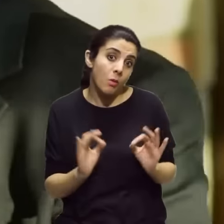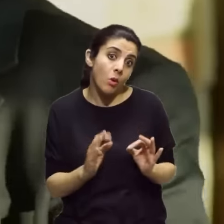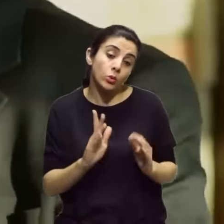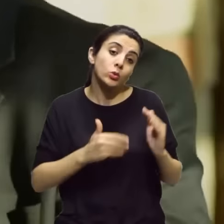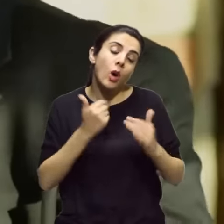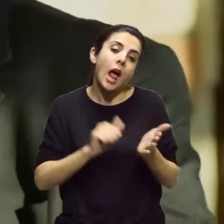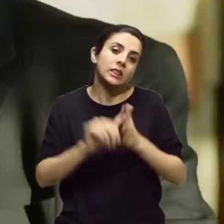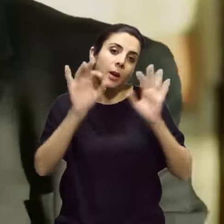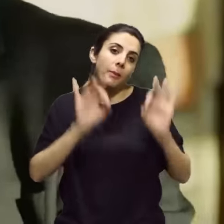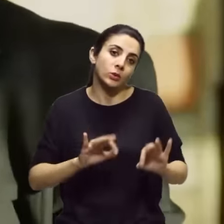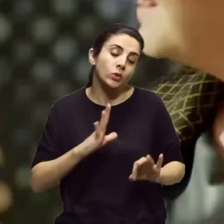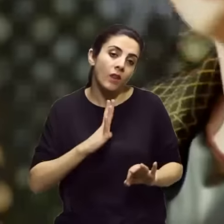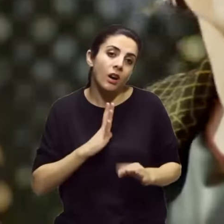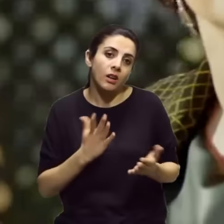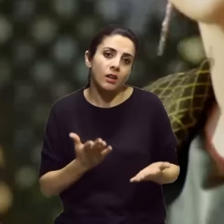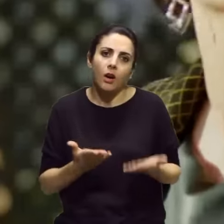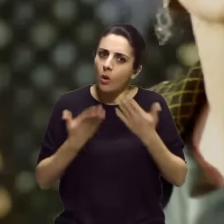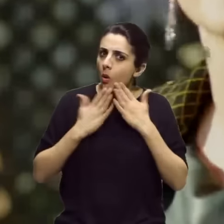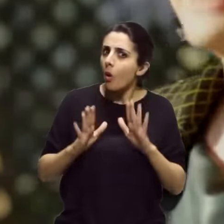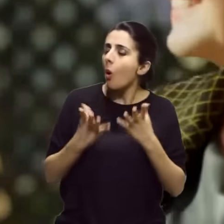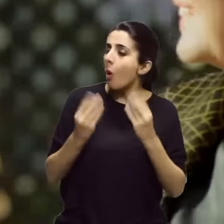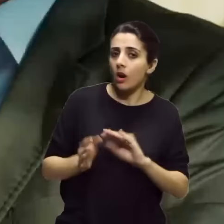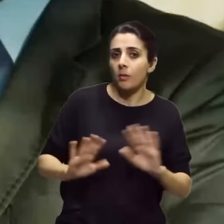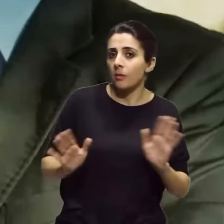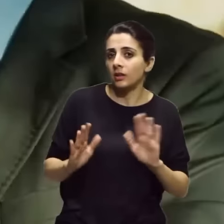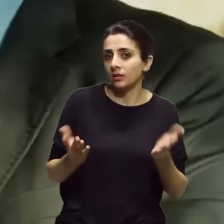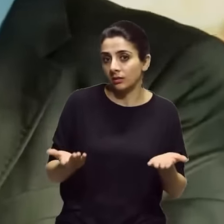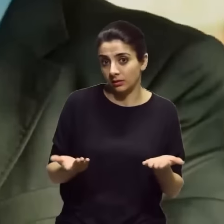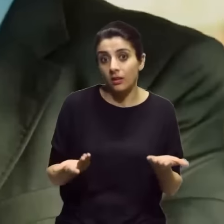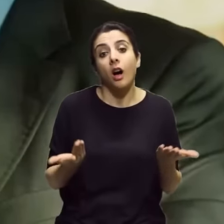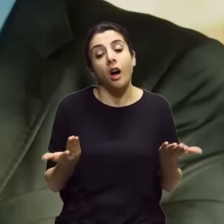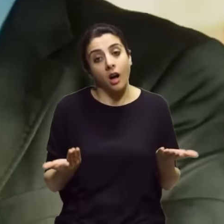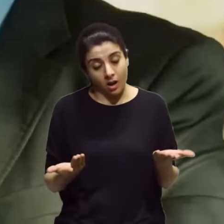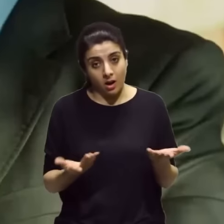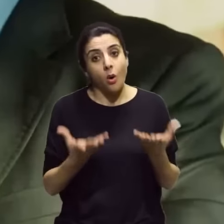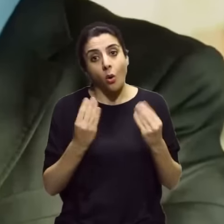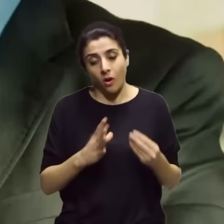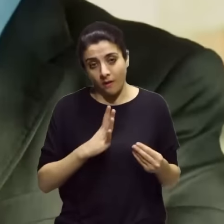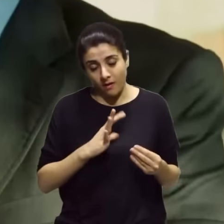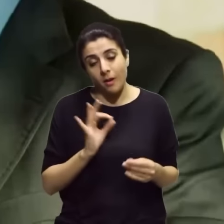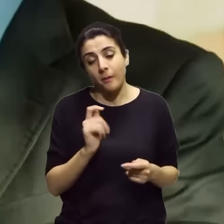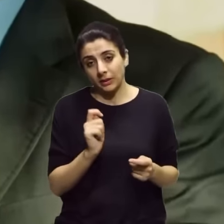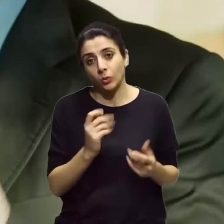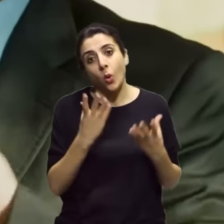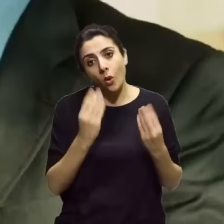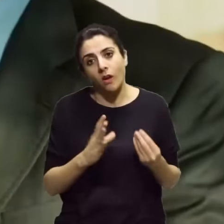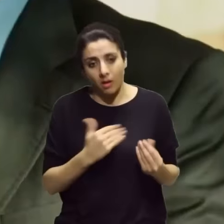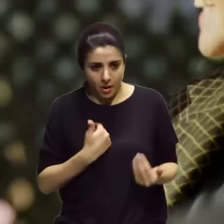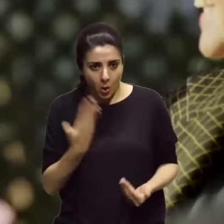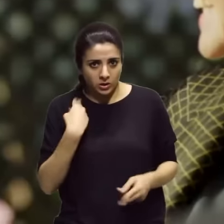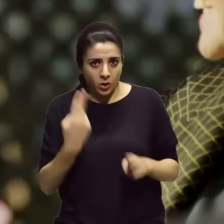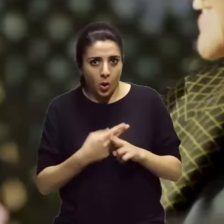esas ondan sonra başlayacak her şey. Yok artık canım, öyle şey olur mu ya? Olmaz mı? Olur tabii. Nasıl oluyor bir şey? Veremez. Biz